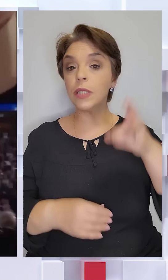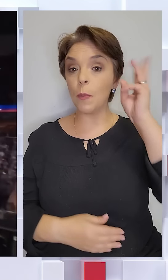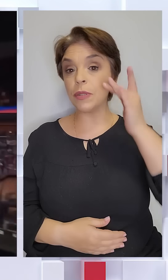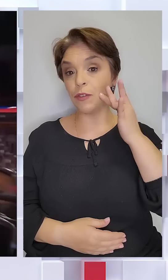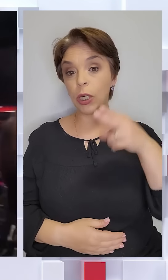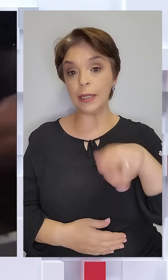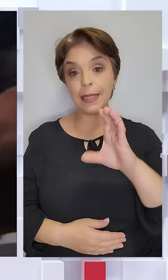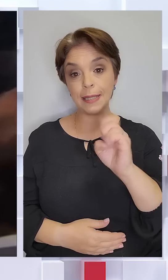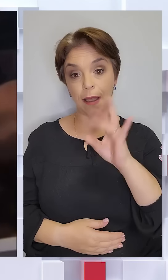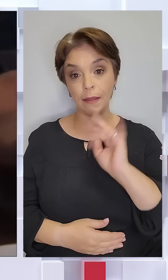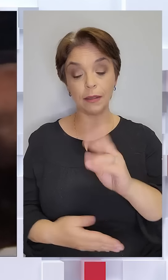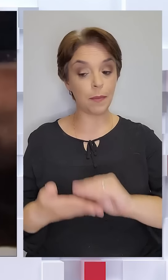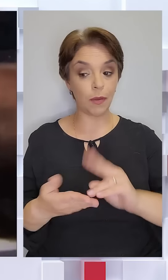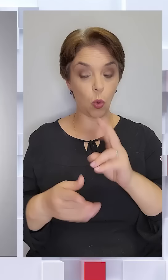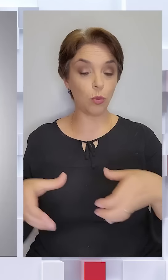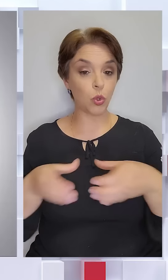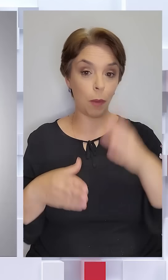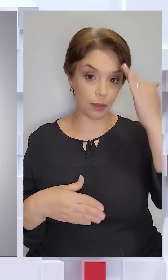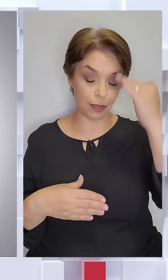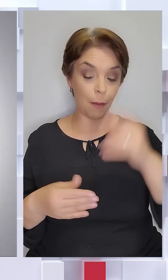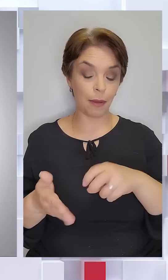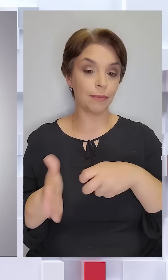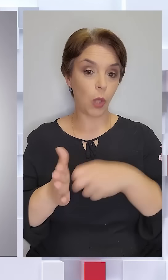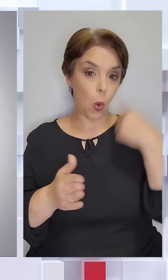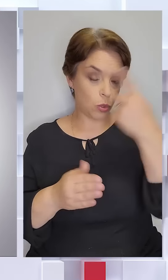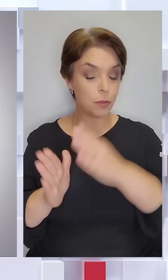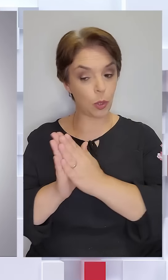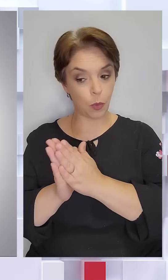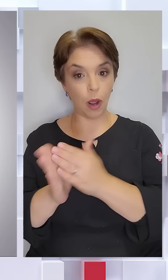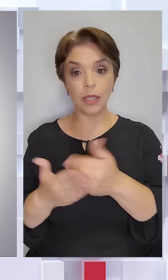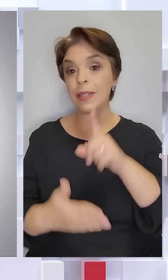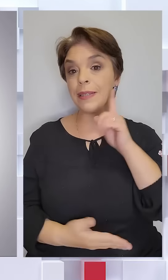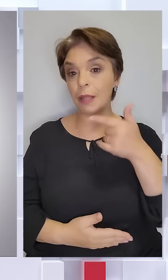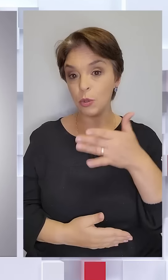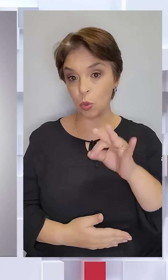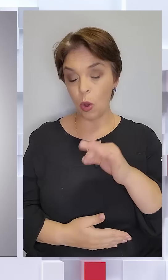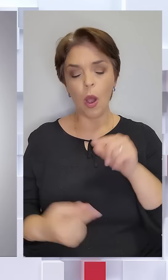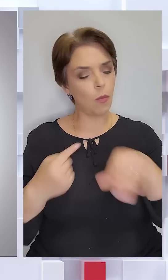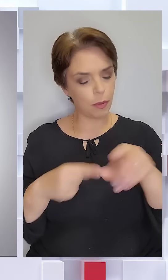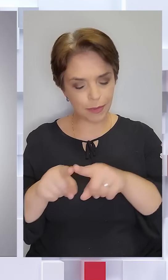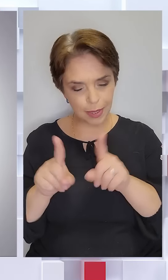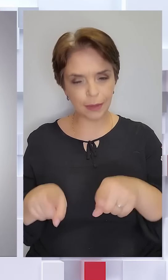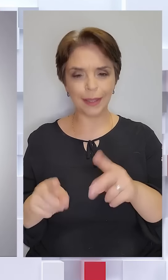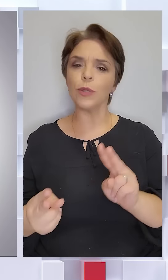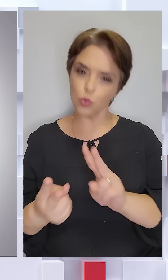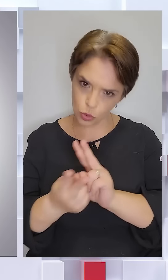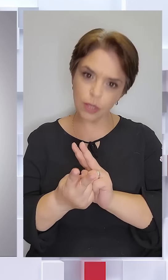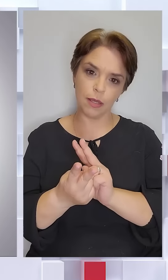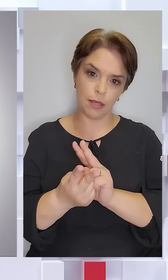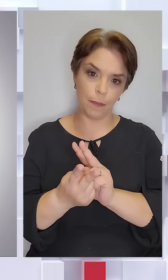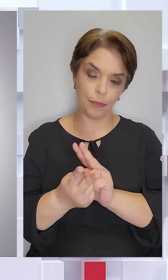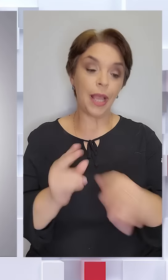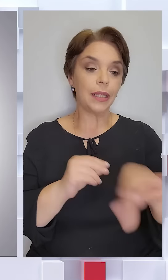посла США Денис Сенек написав комусь із команди Трампа імейл – особисте прохання від Зеленського, попри все таки, зустрітися.